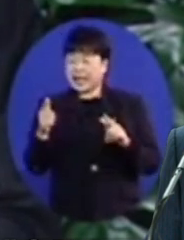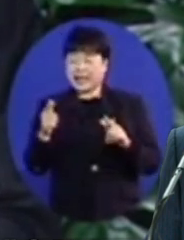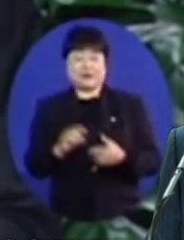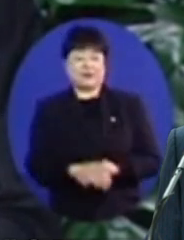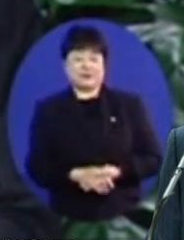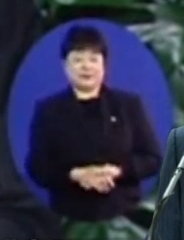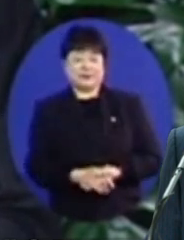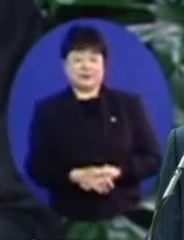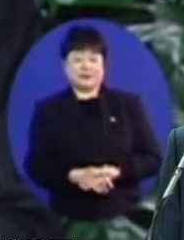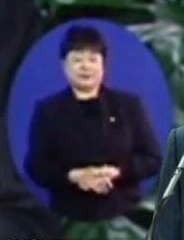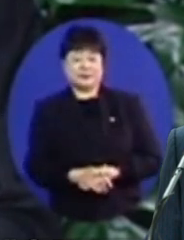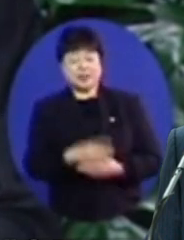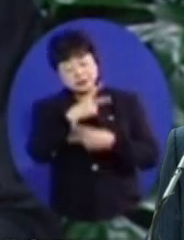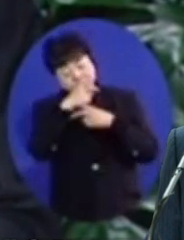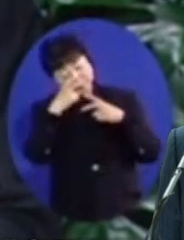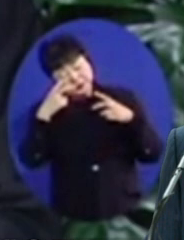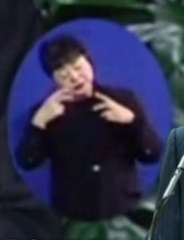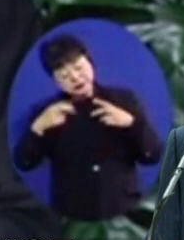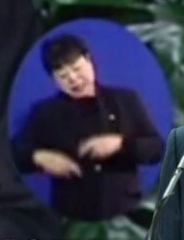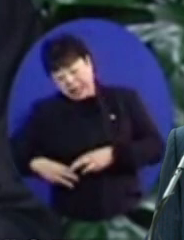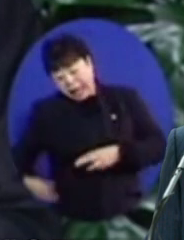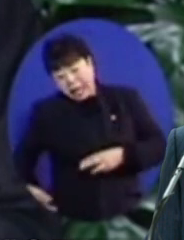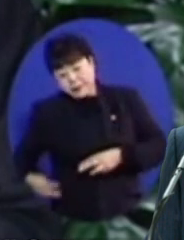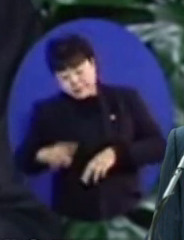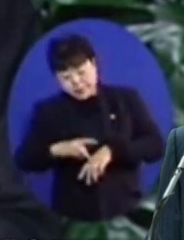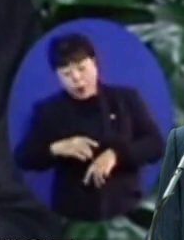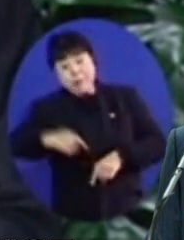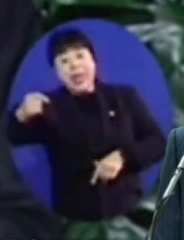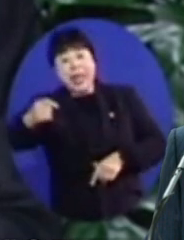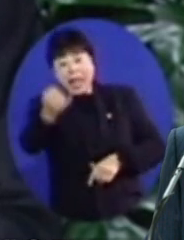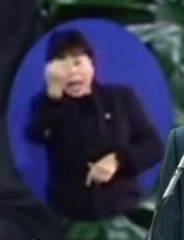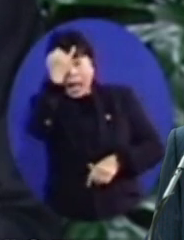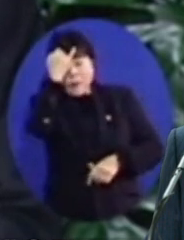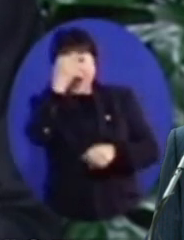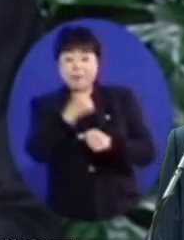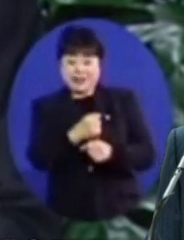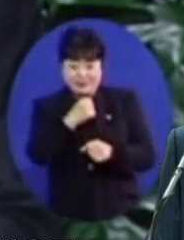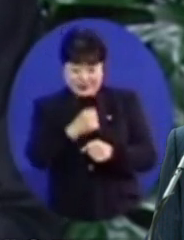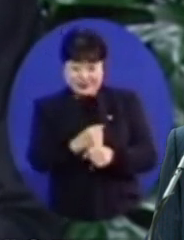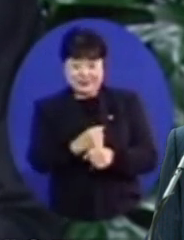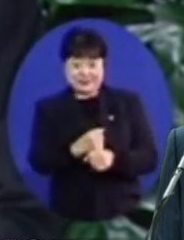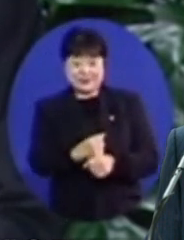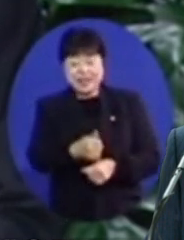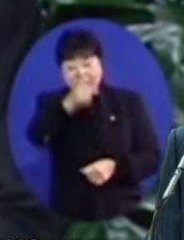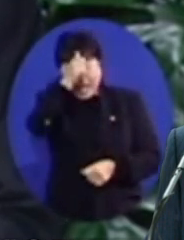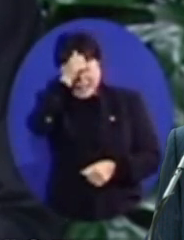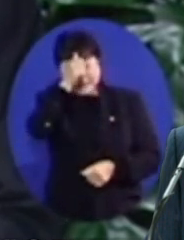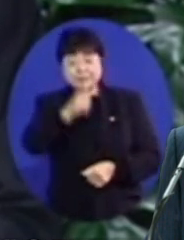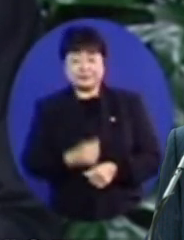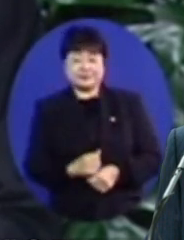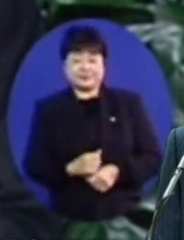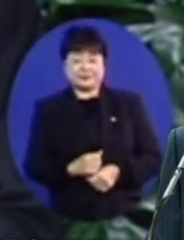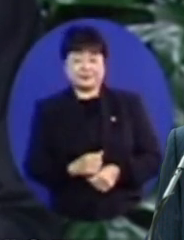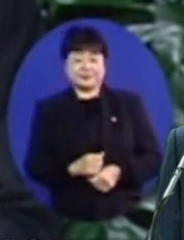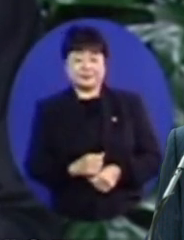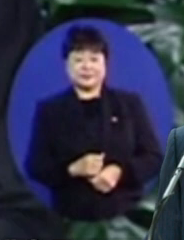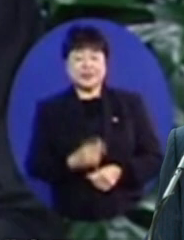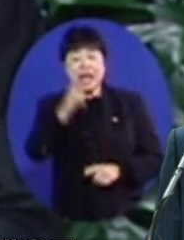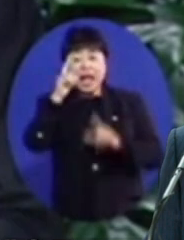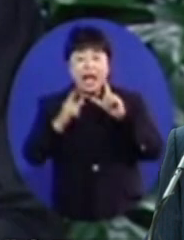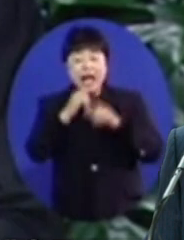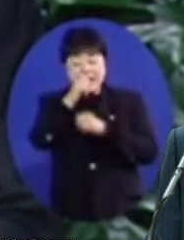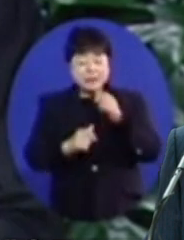그를 깊이 잠재워서 갈비뼈로 하와를 만드는데 왜 그러냐 아담을 하나님은 하나님의 형상과